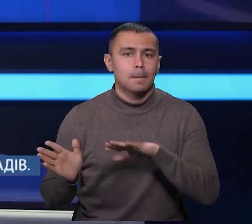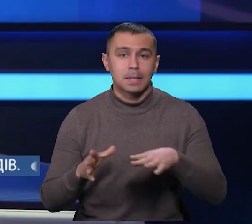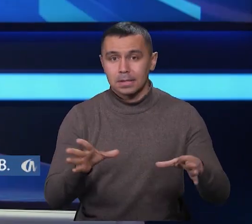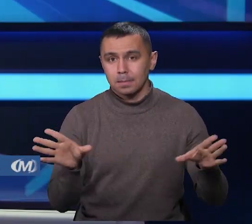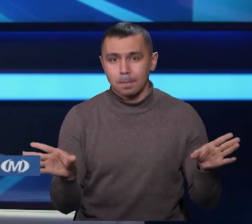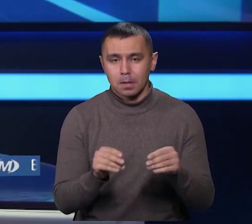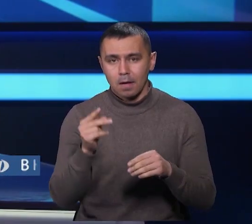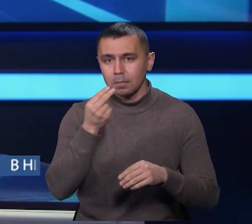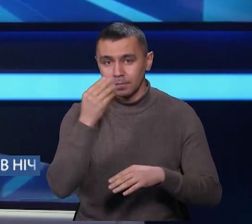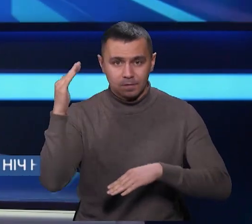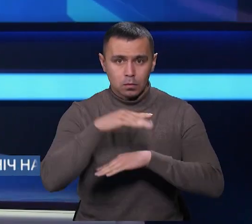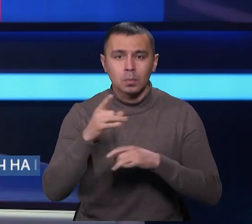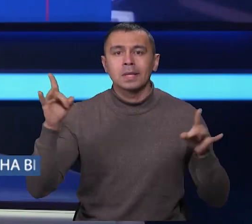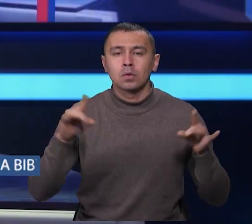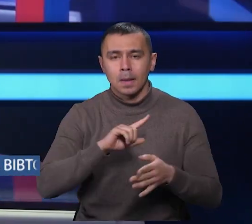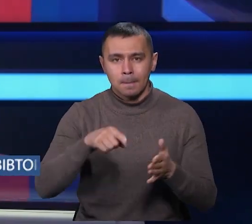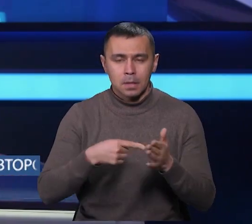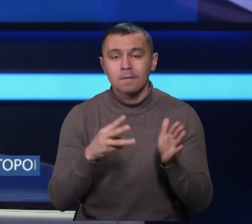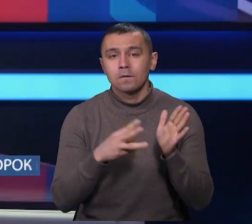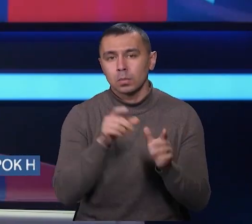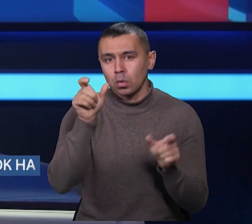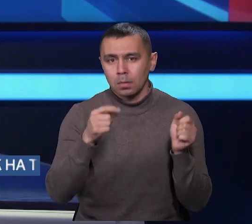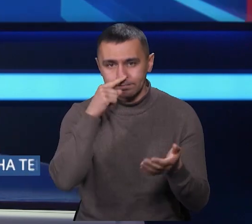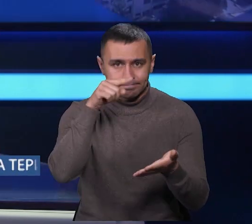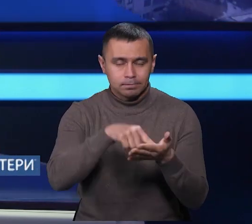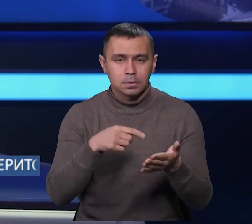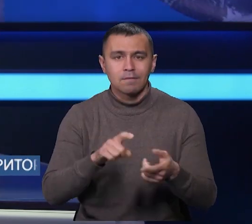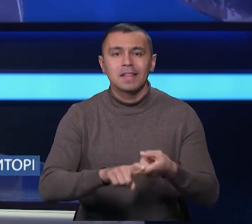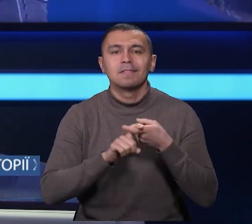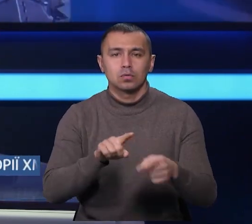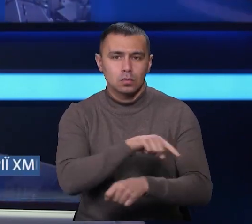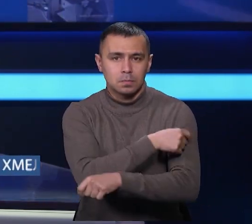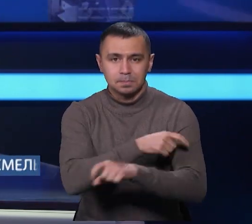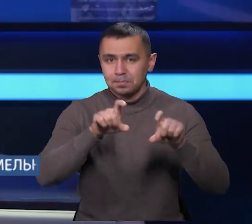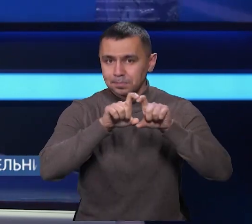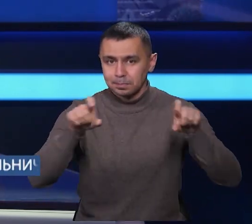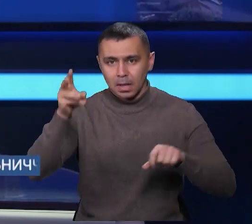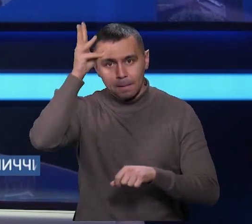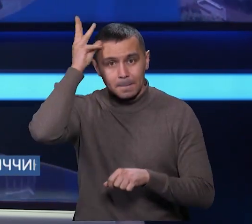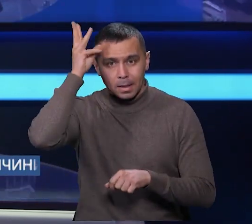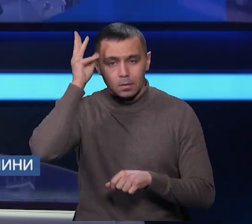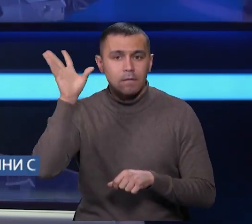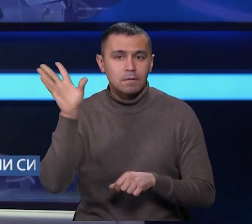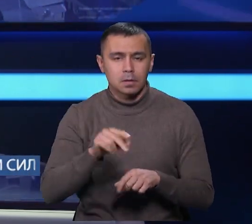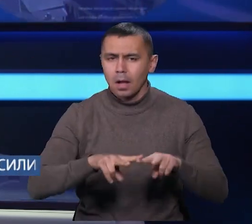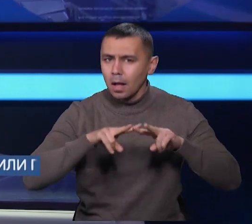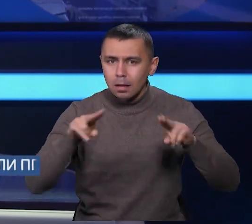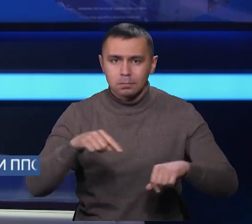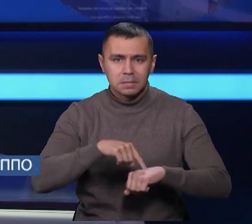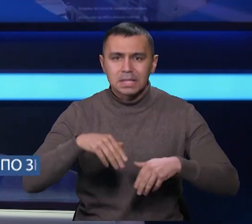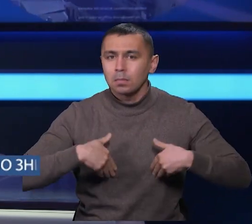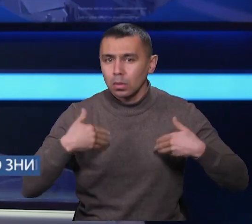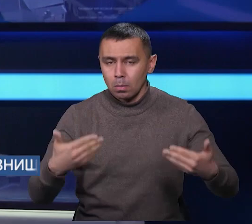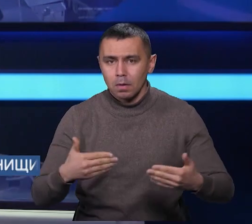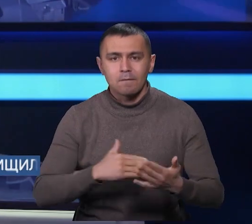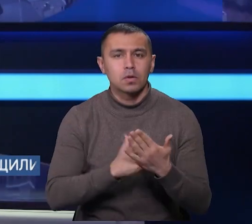спільної вечері в одному із ресторанів міста восьмеро людей потрапили в інфекційну лікарню Хмельницького. Усі з однаковими